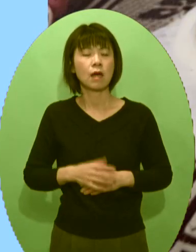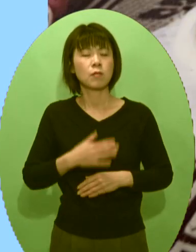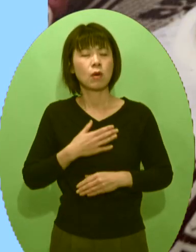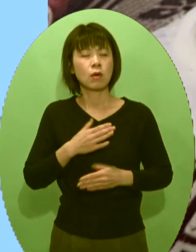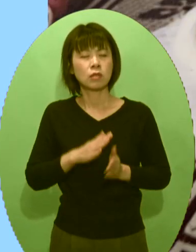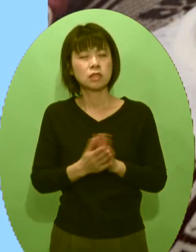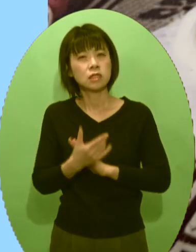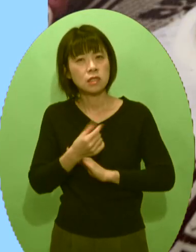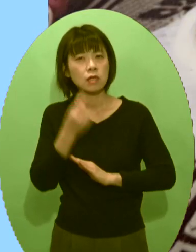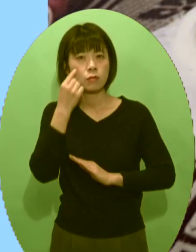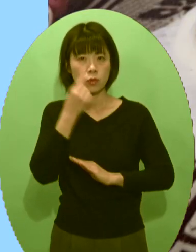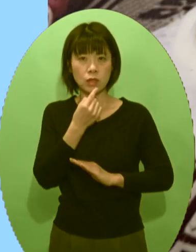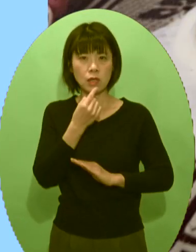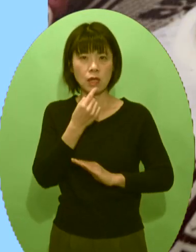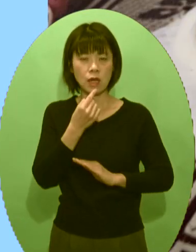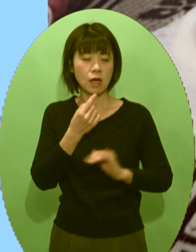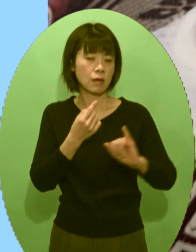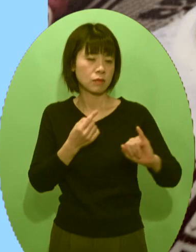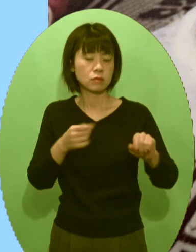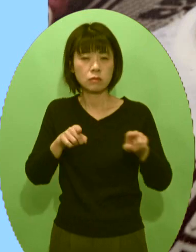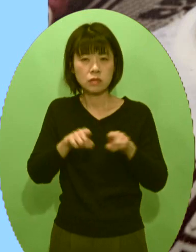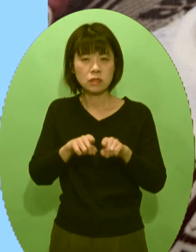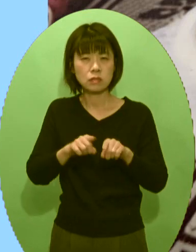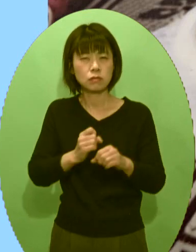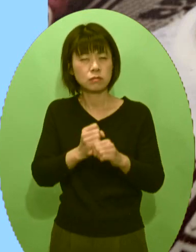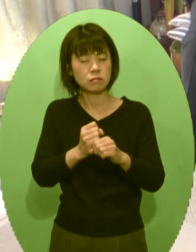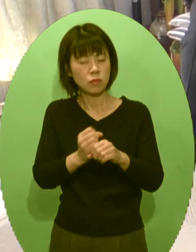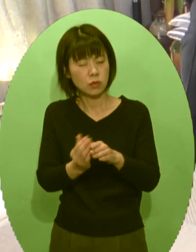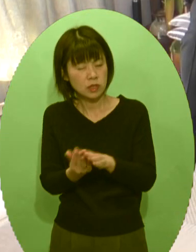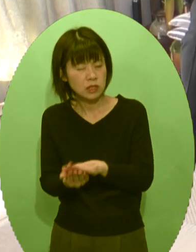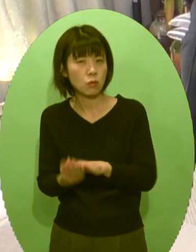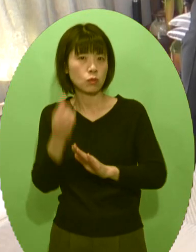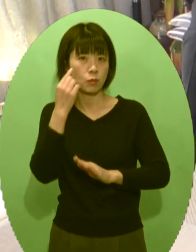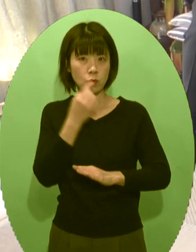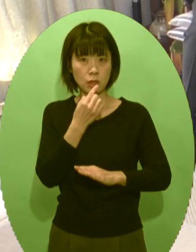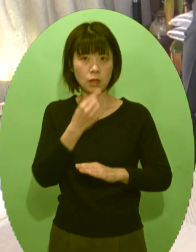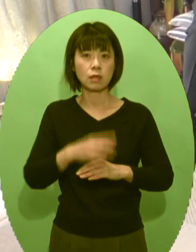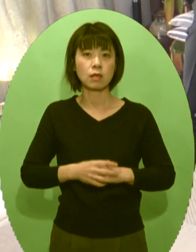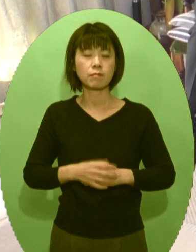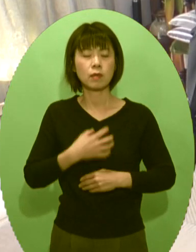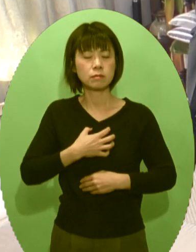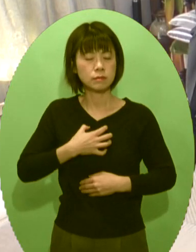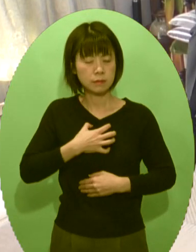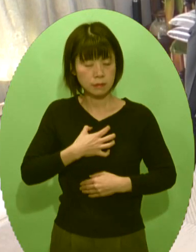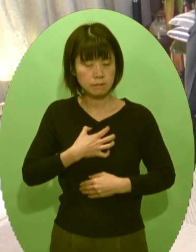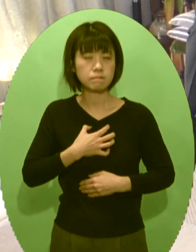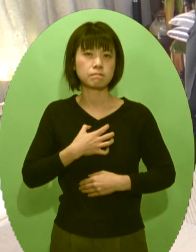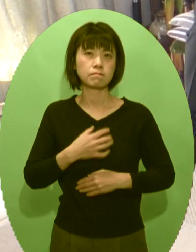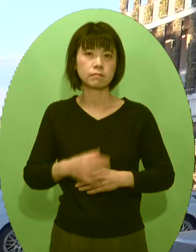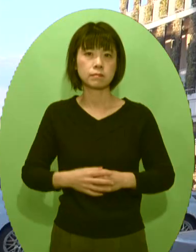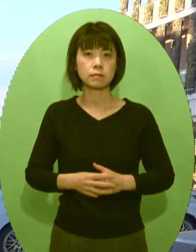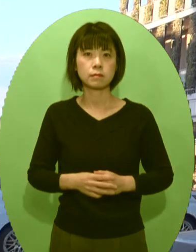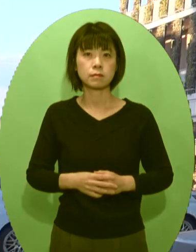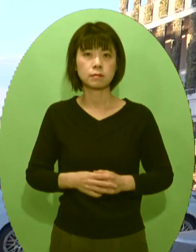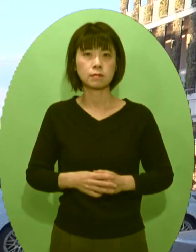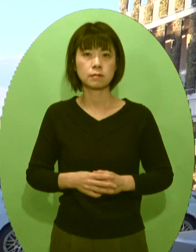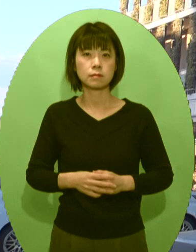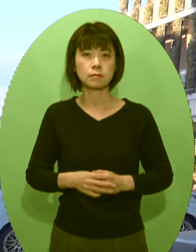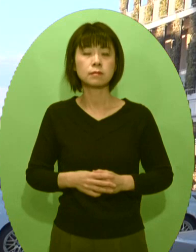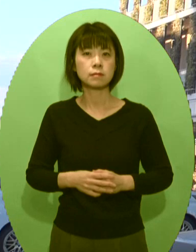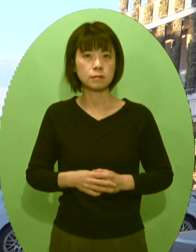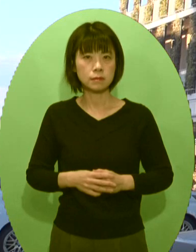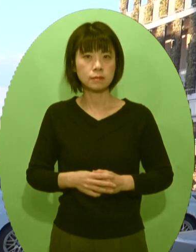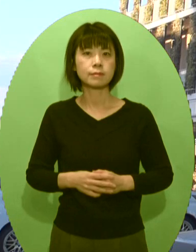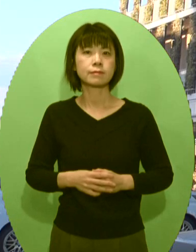この子抱いて自殺でもしようかしらっていうふうなね、なんかとっても辛かったですね。